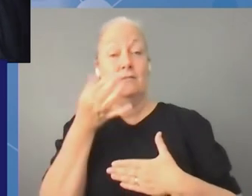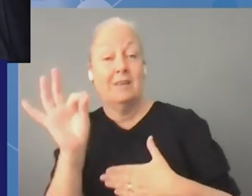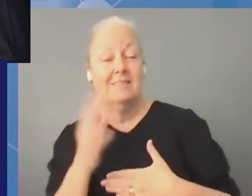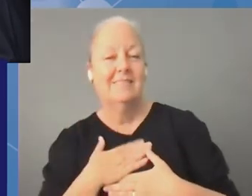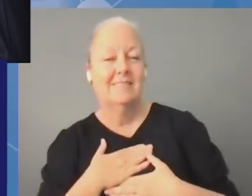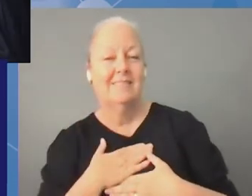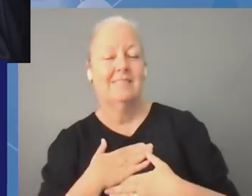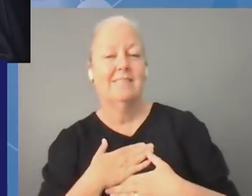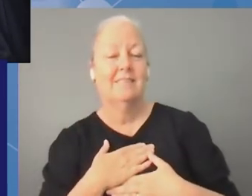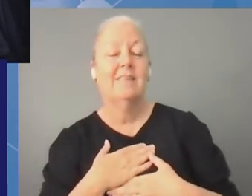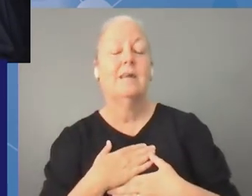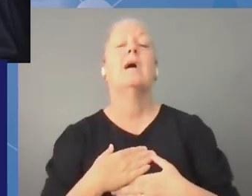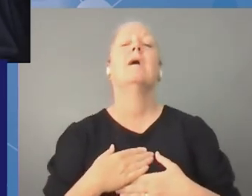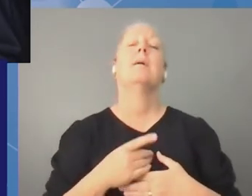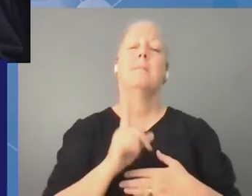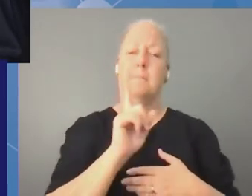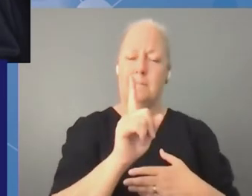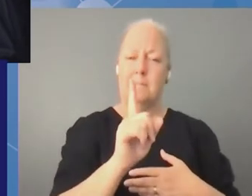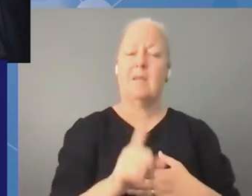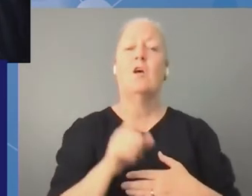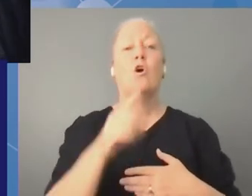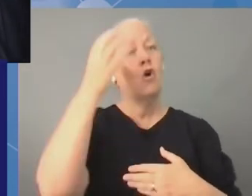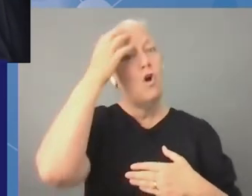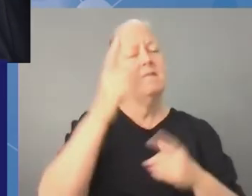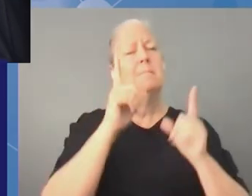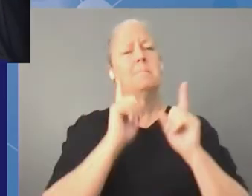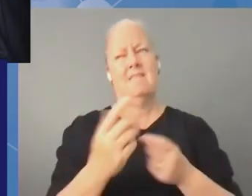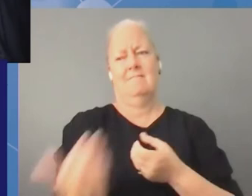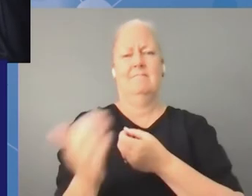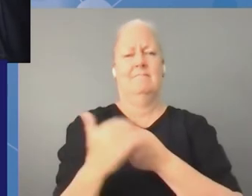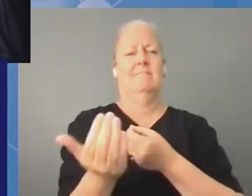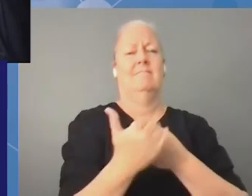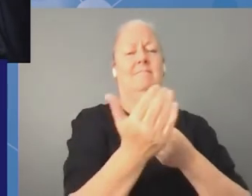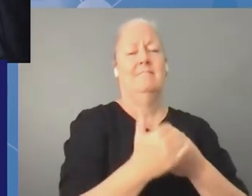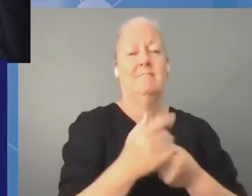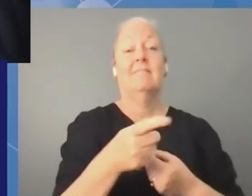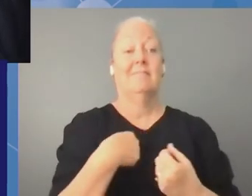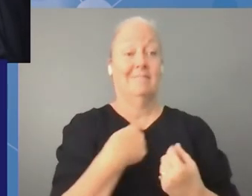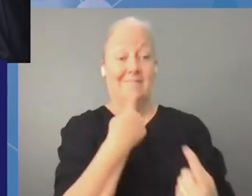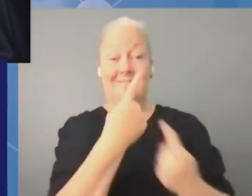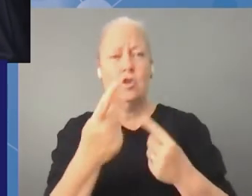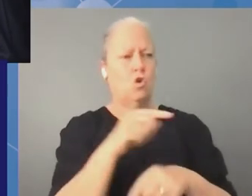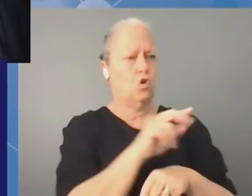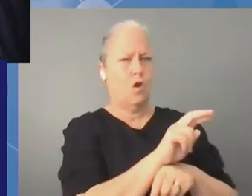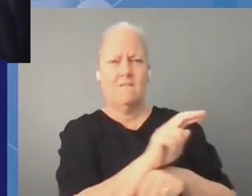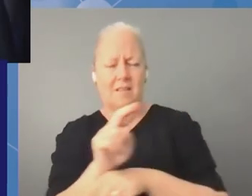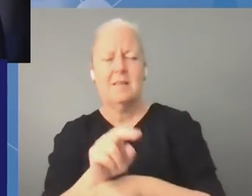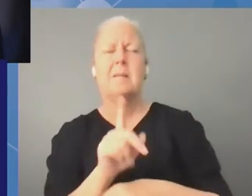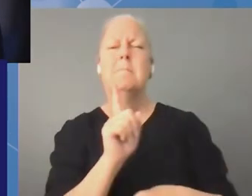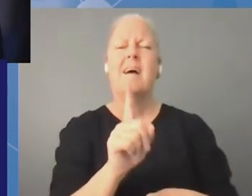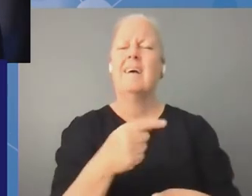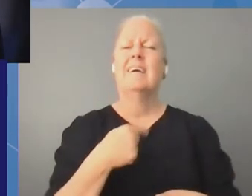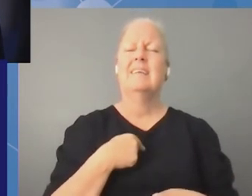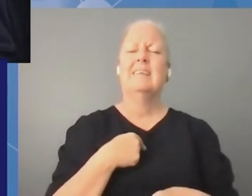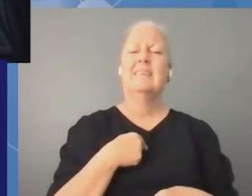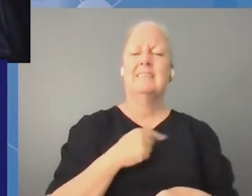应该尽量有政府参与的吧，因为我们现在是这样的治理，但是我们是公民社